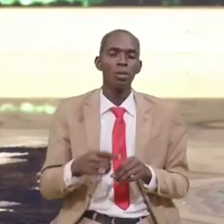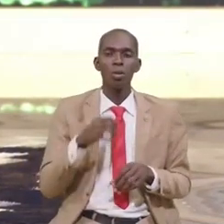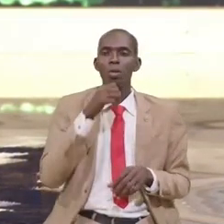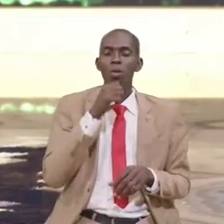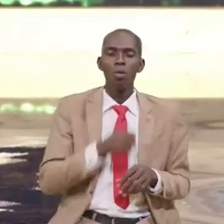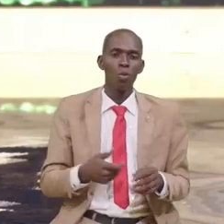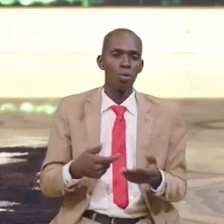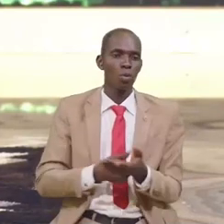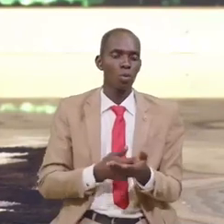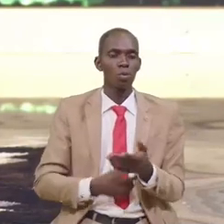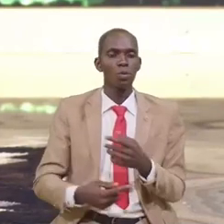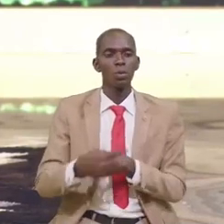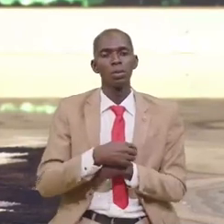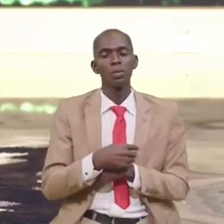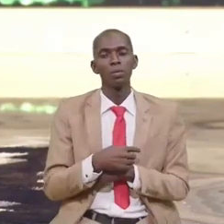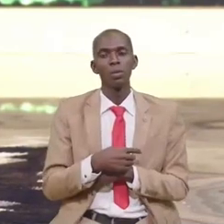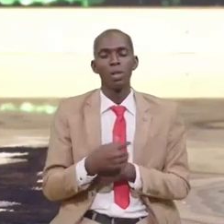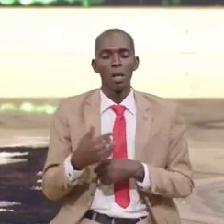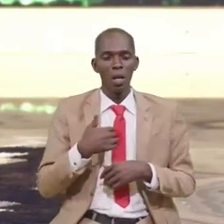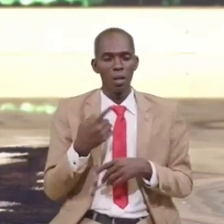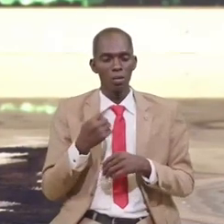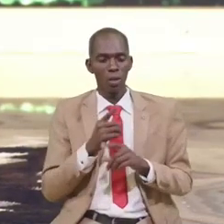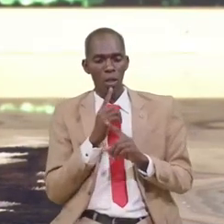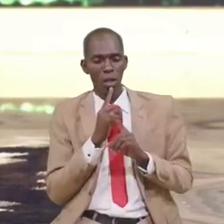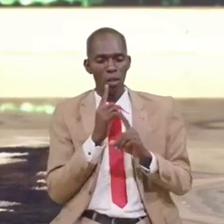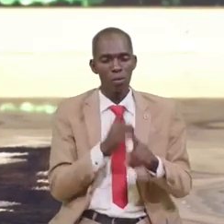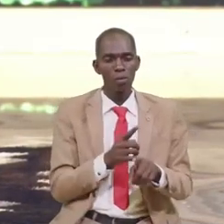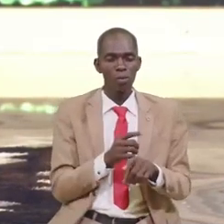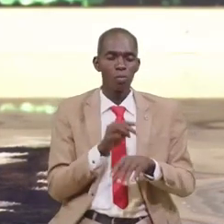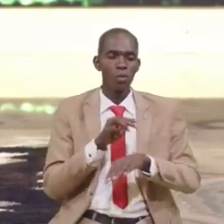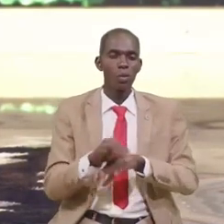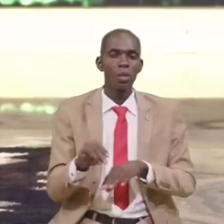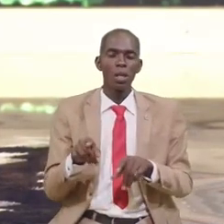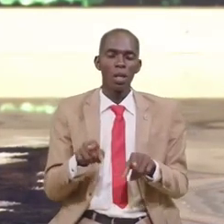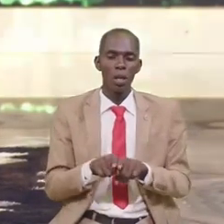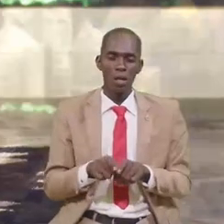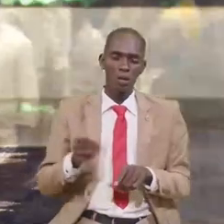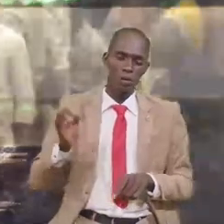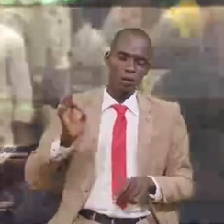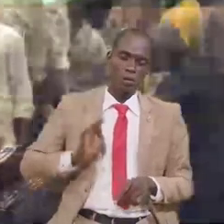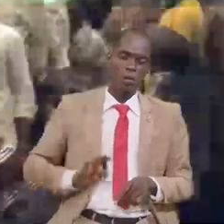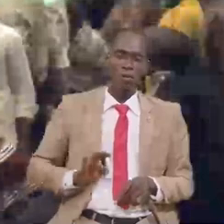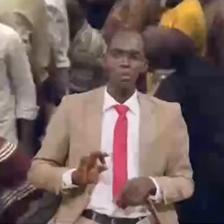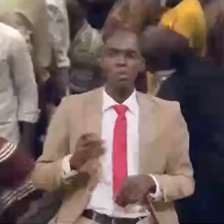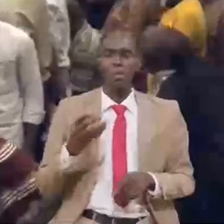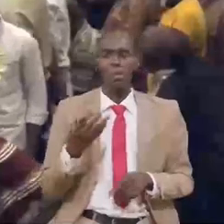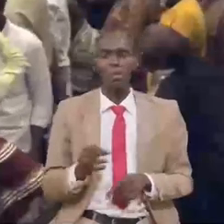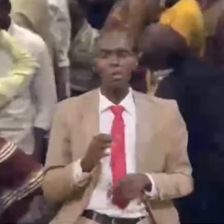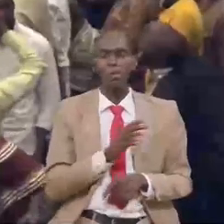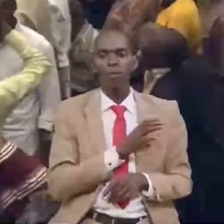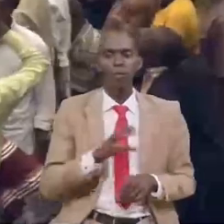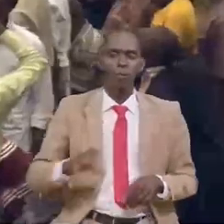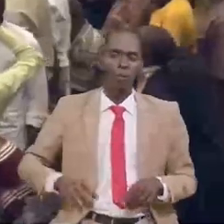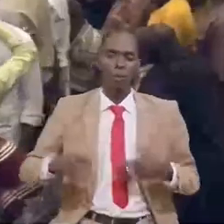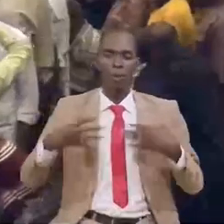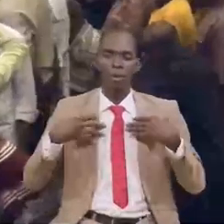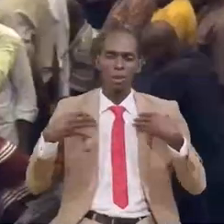l'ont fait au temps biblique, ils ont un ministère réactif comme ils ont